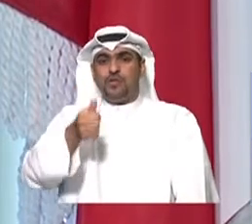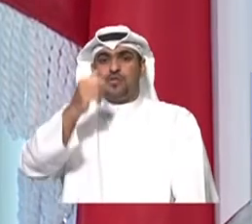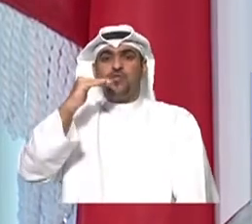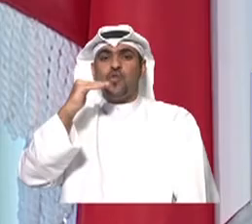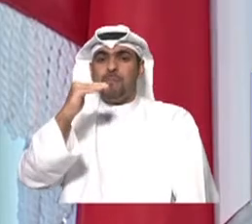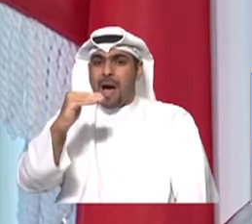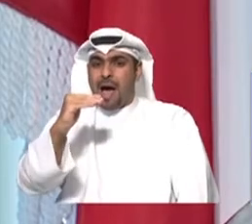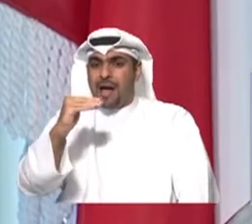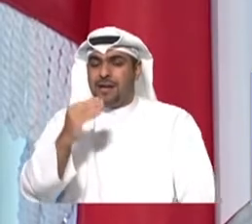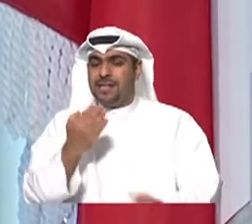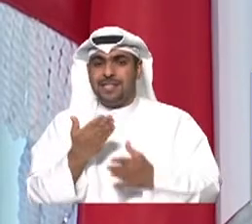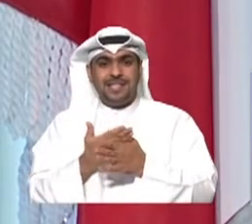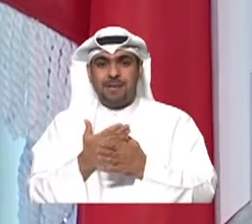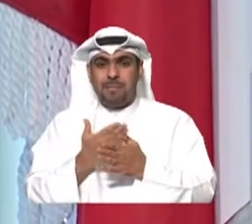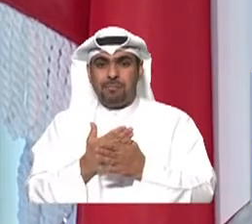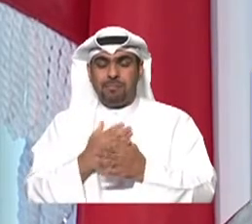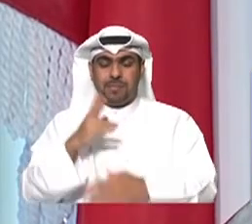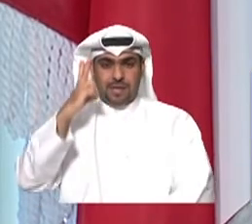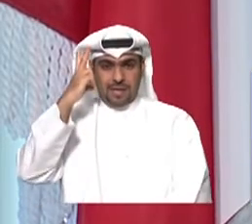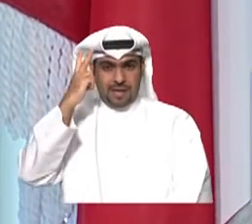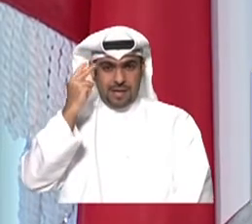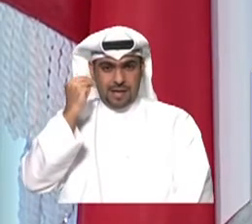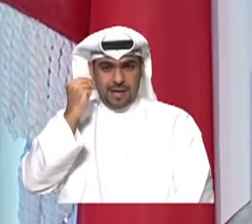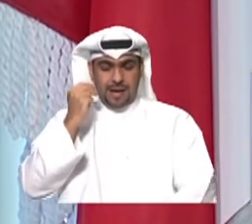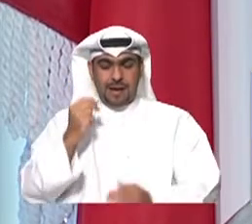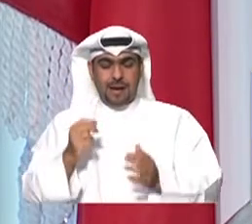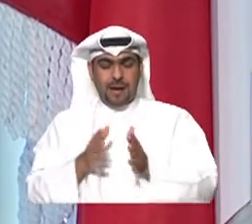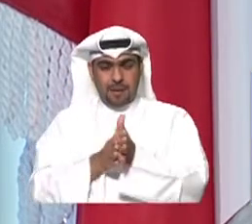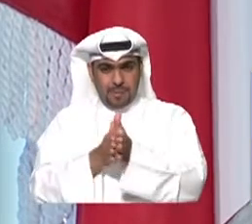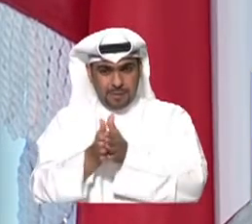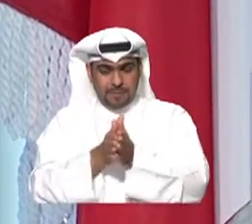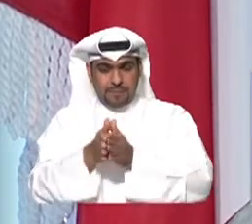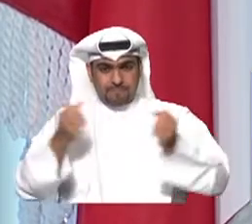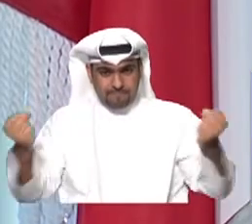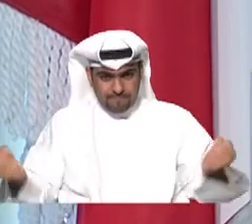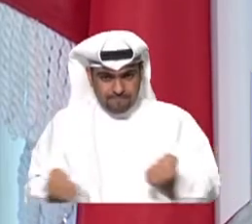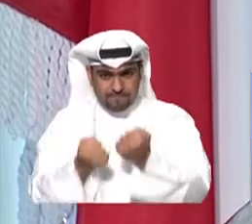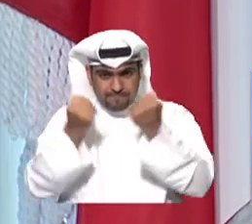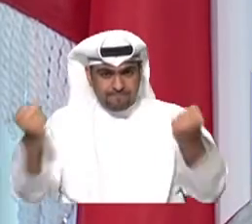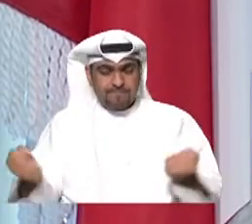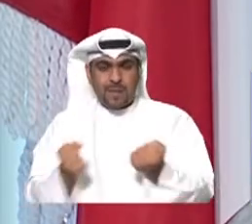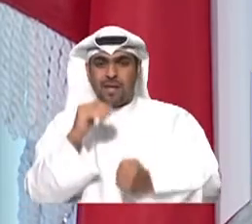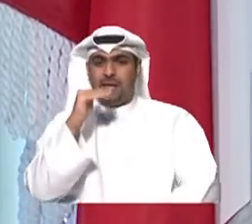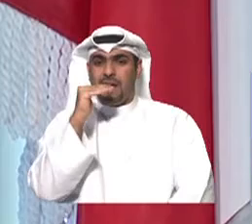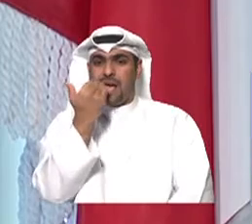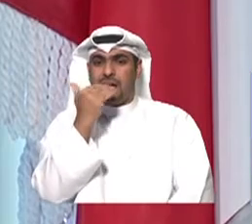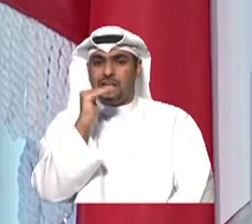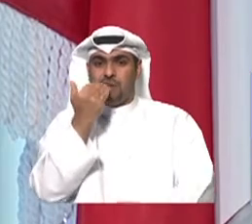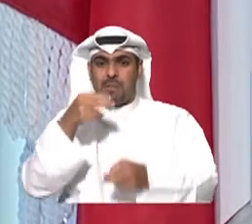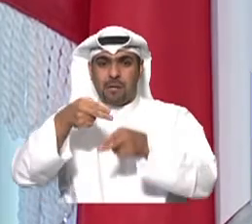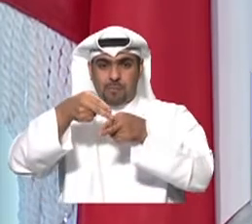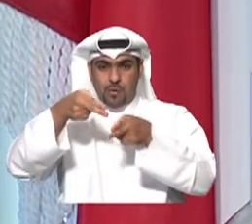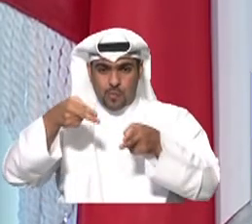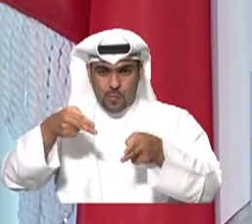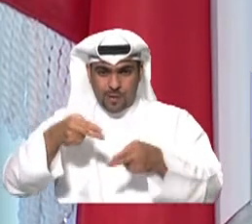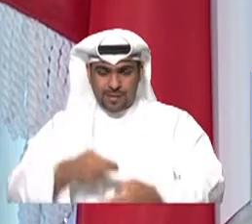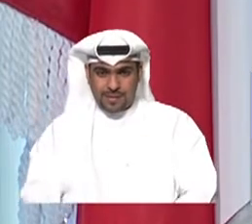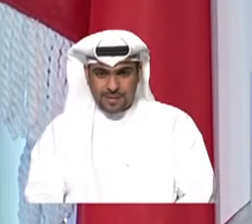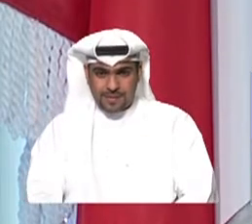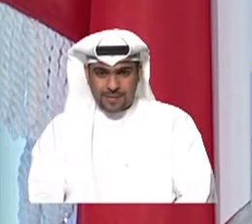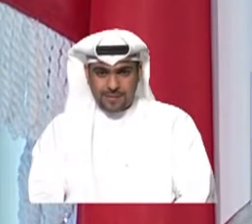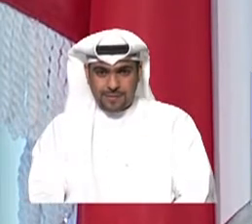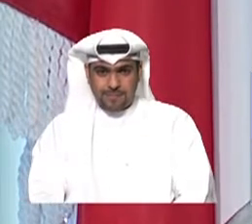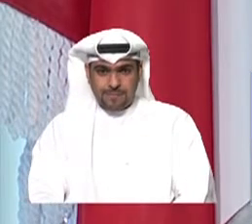مجلس الشباب الكويتي بغية منح الشباب ما يستحقونه من الفرص لسماع صوتهم، وذلك وفق